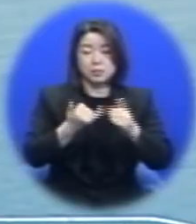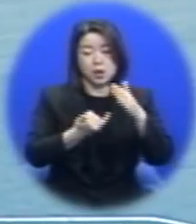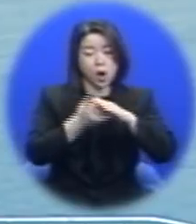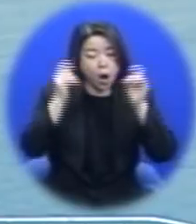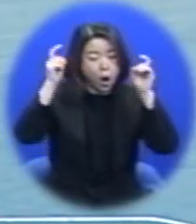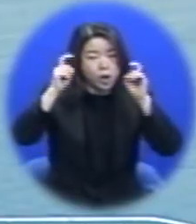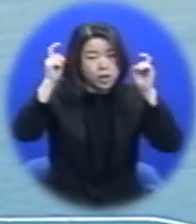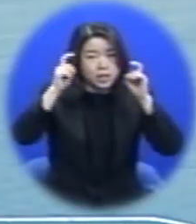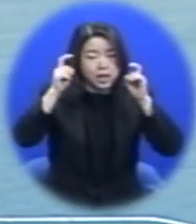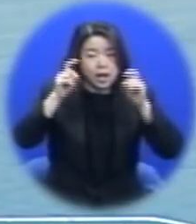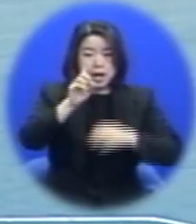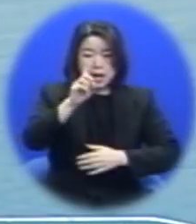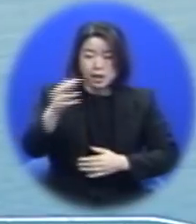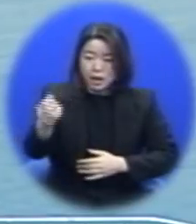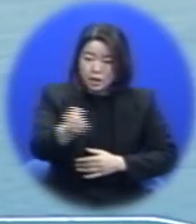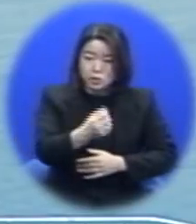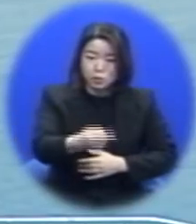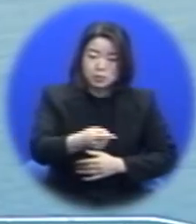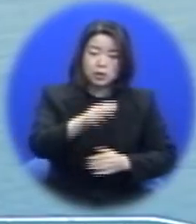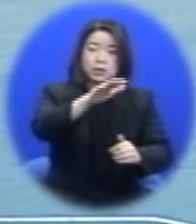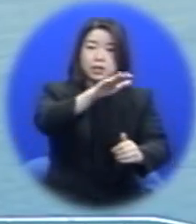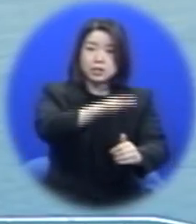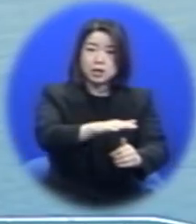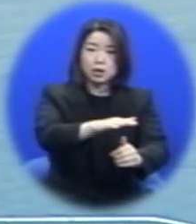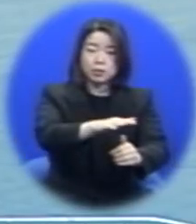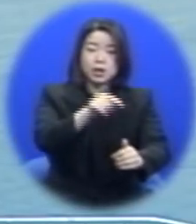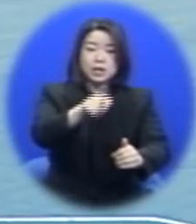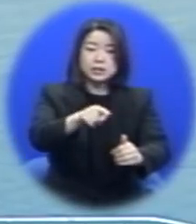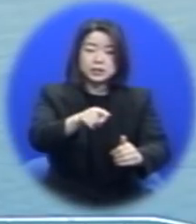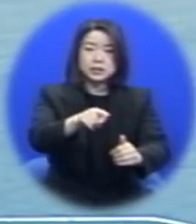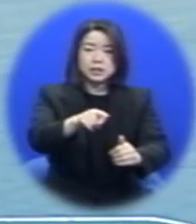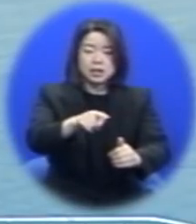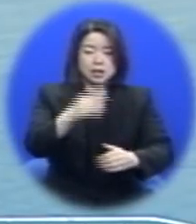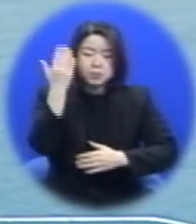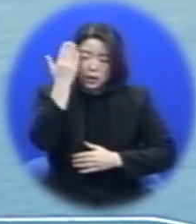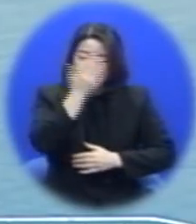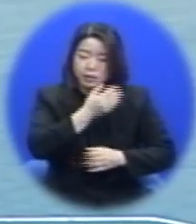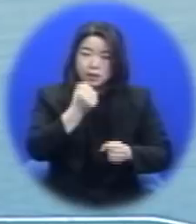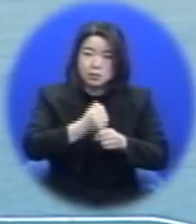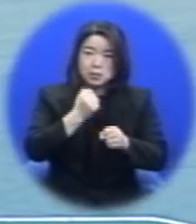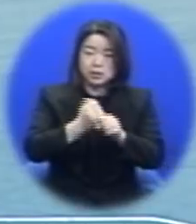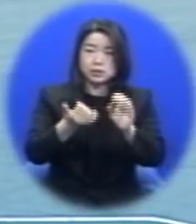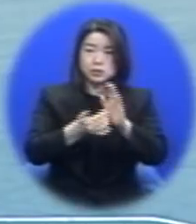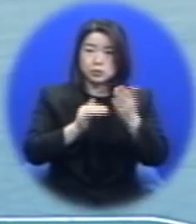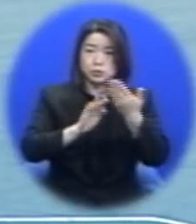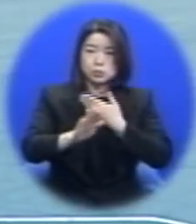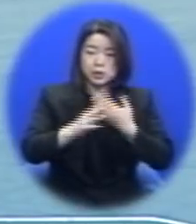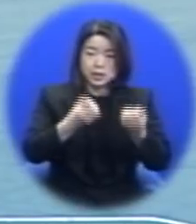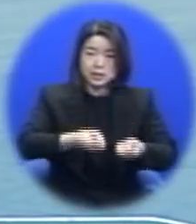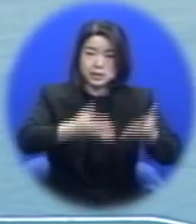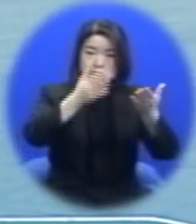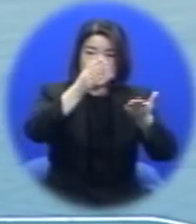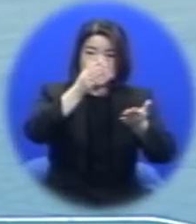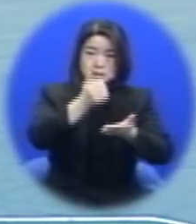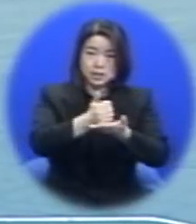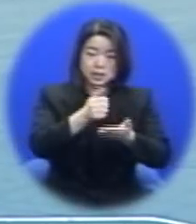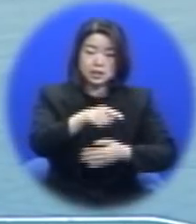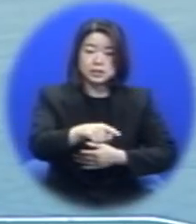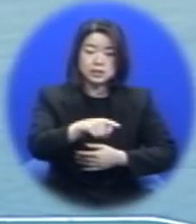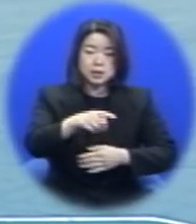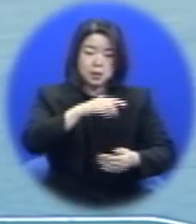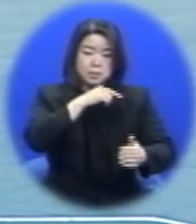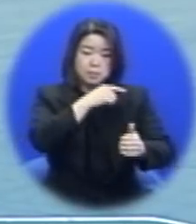손을 얹고 자기 죄를 그 어린 양에게 다 전가시키고 그리고 제사장 앞에서 그 어린 양의 목을 따서 피를